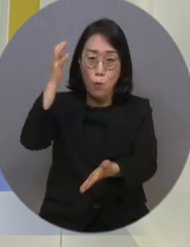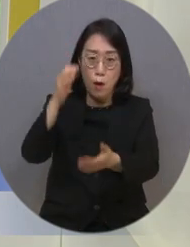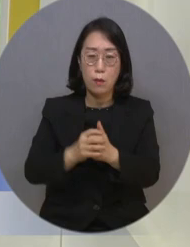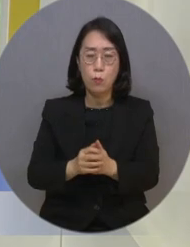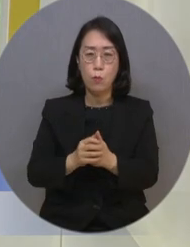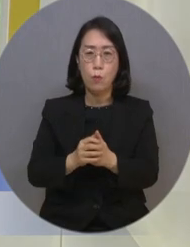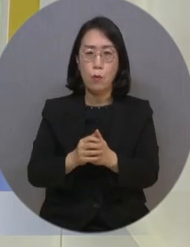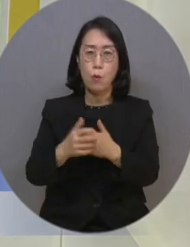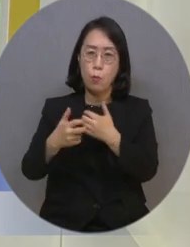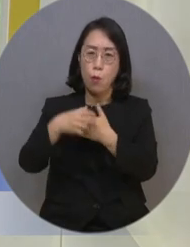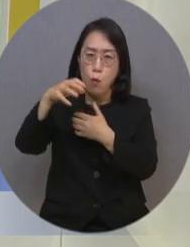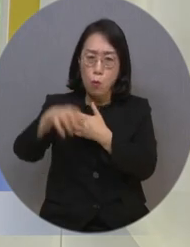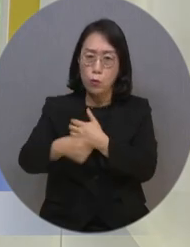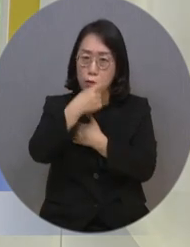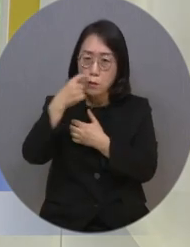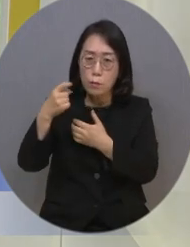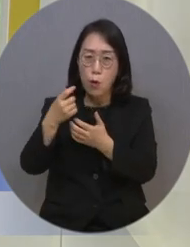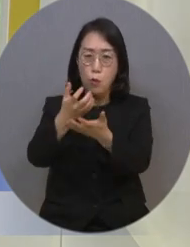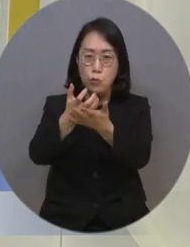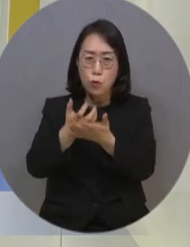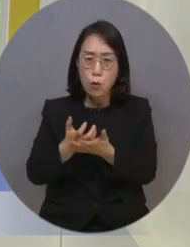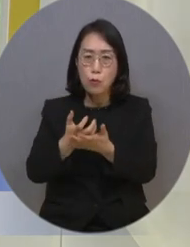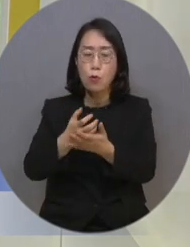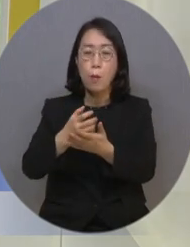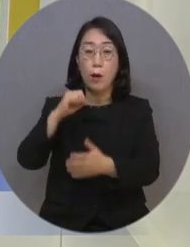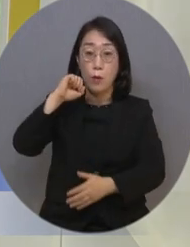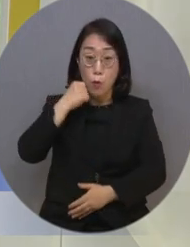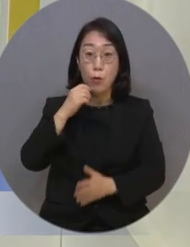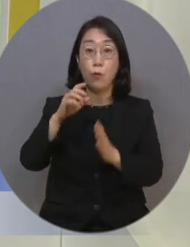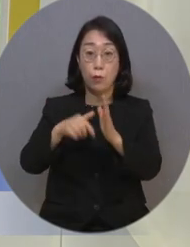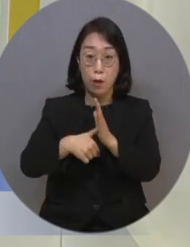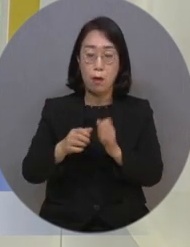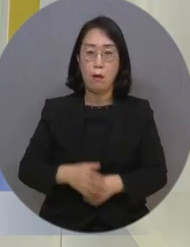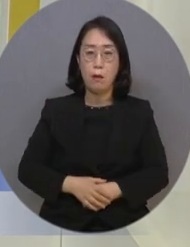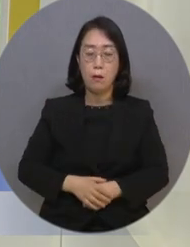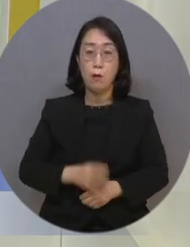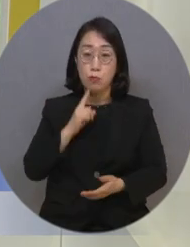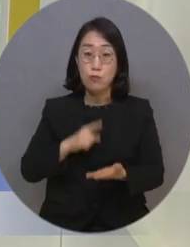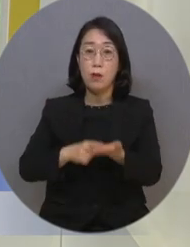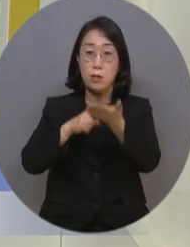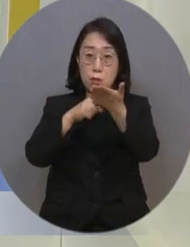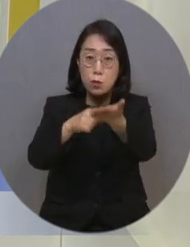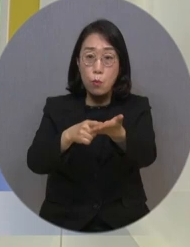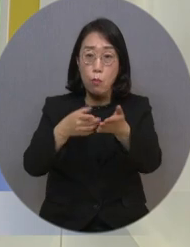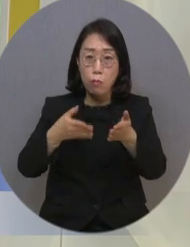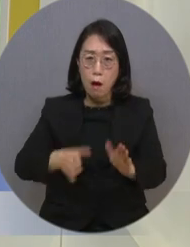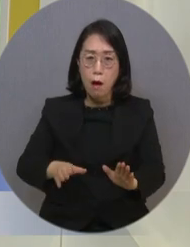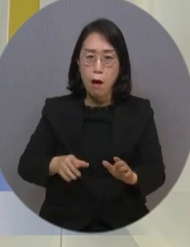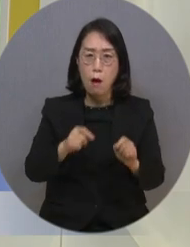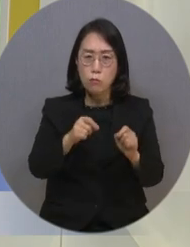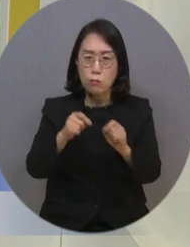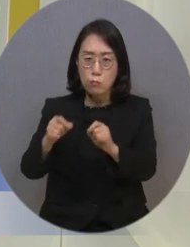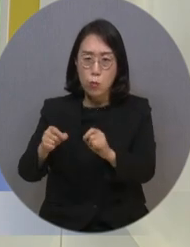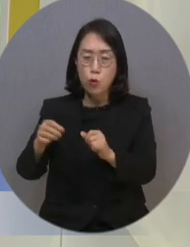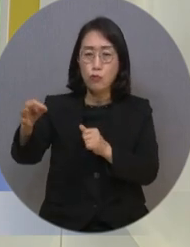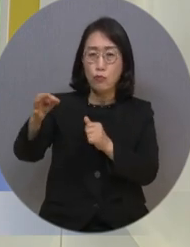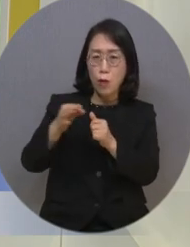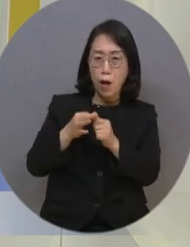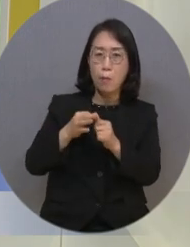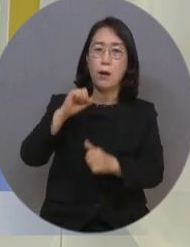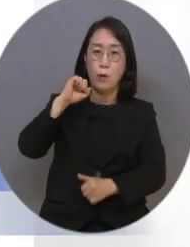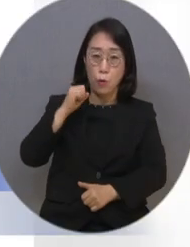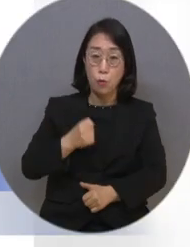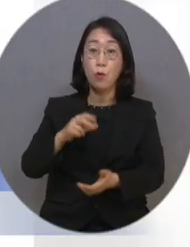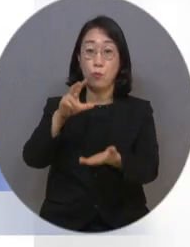출산해 출생 증명서류를 발급받기 어려운 경우에는 출생신고가 지원될 아동수당 신청에 어려움이